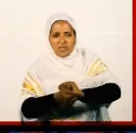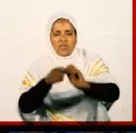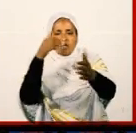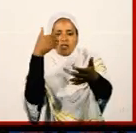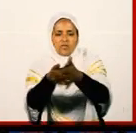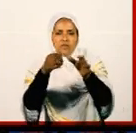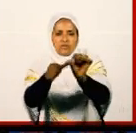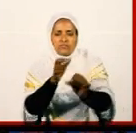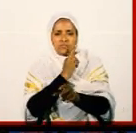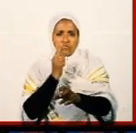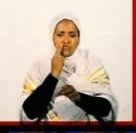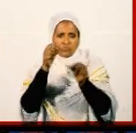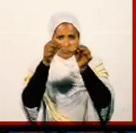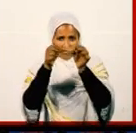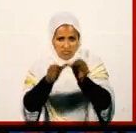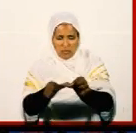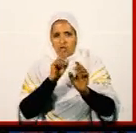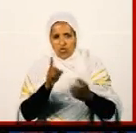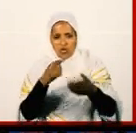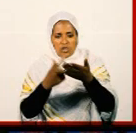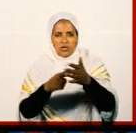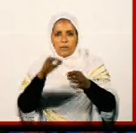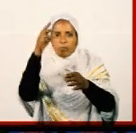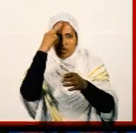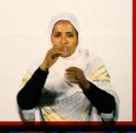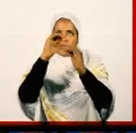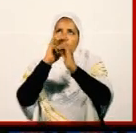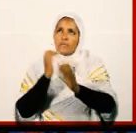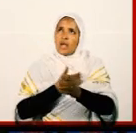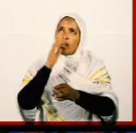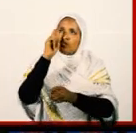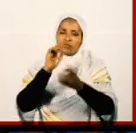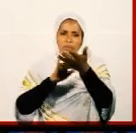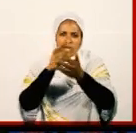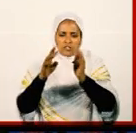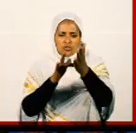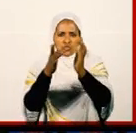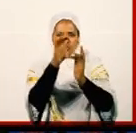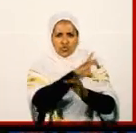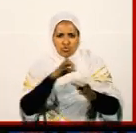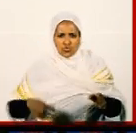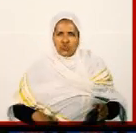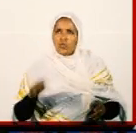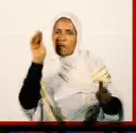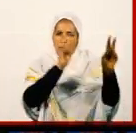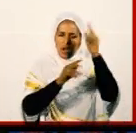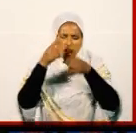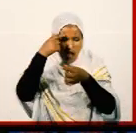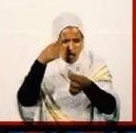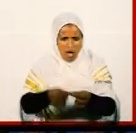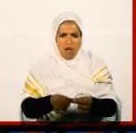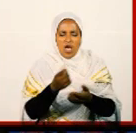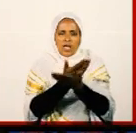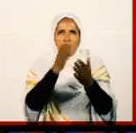ድረስ ያ ምሬት እስኪሰማን ድረስ ምን ቆይበት ነው። ከዚያው ምክንያቱም የአምላካችን የመድኃኒታችን የኢየሱስ ክርስቶስን ጸዋቶ መከራ አስበን እኮ